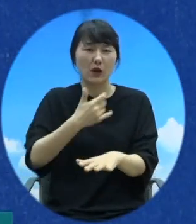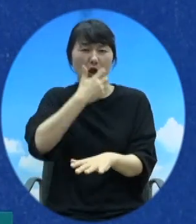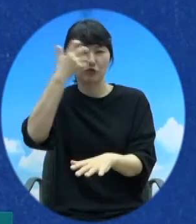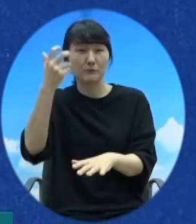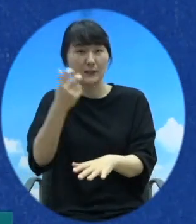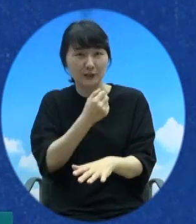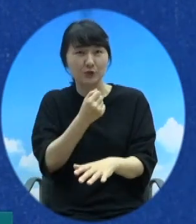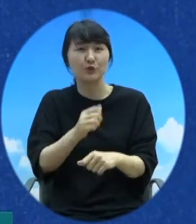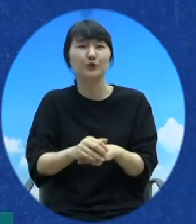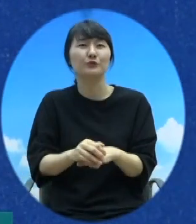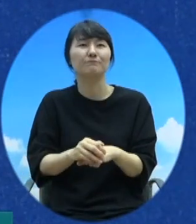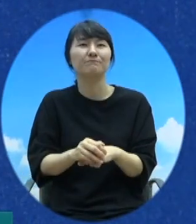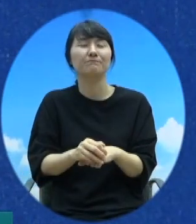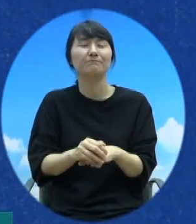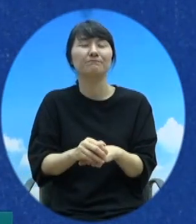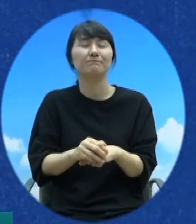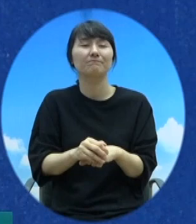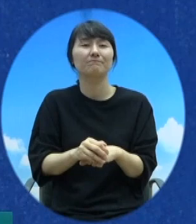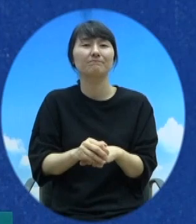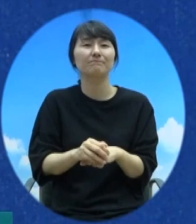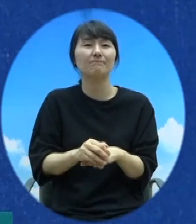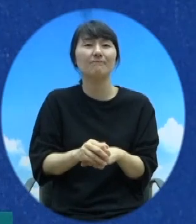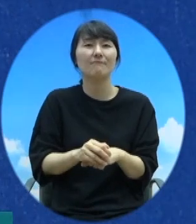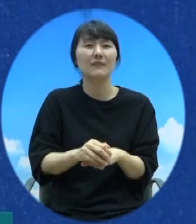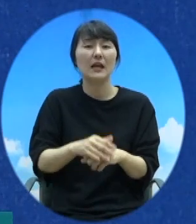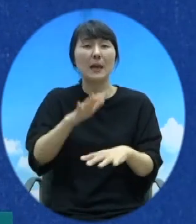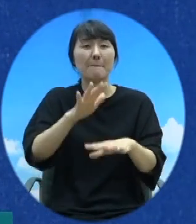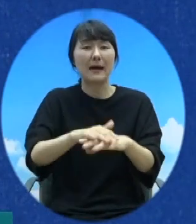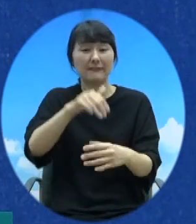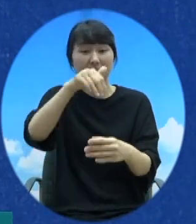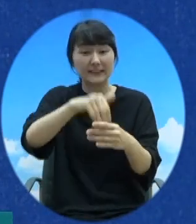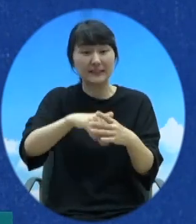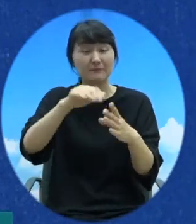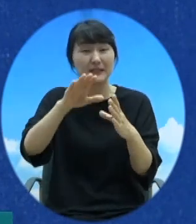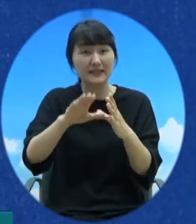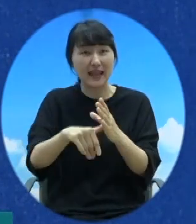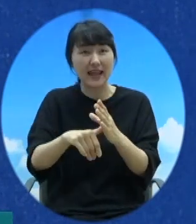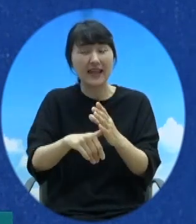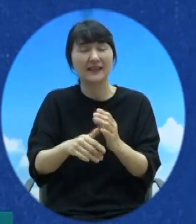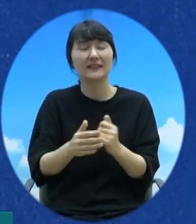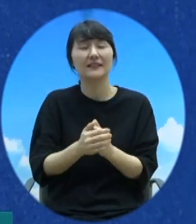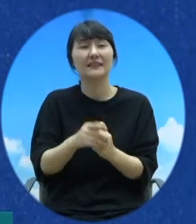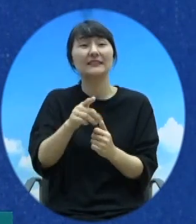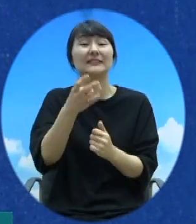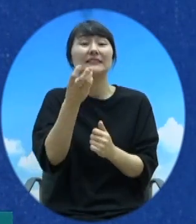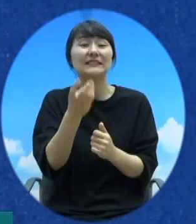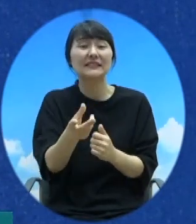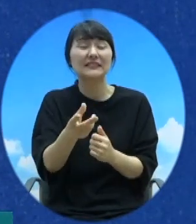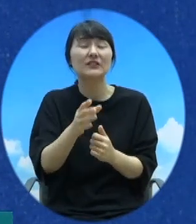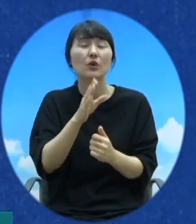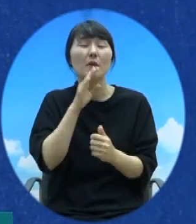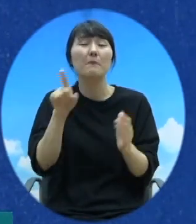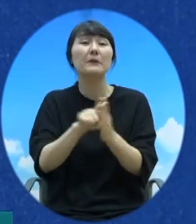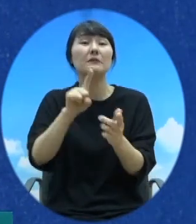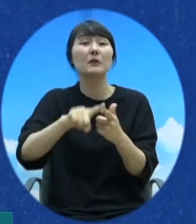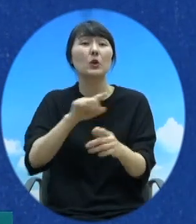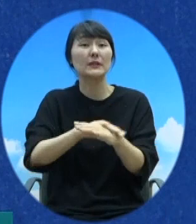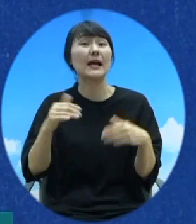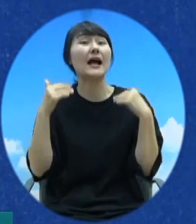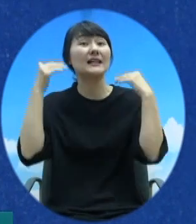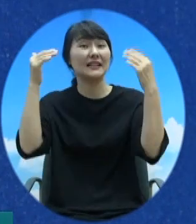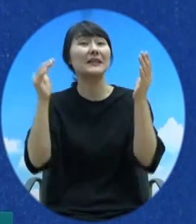꾸어서 그 씨앗을 땅에 심게 될 때 그 씨앗은 과연 믿음대로 자라게 되는